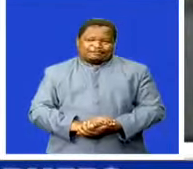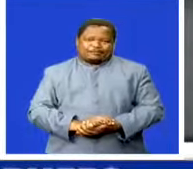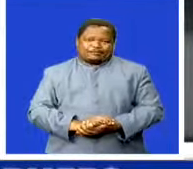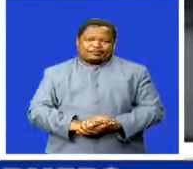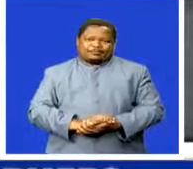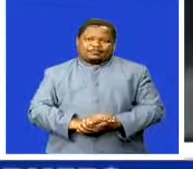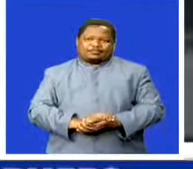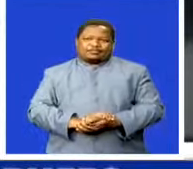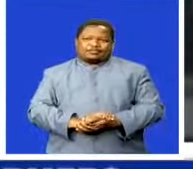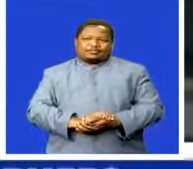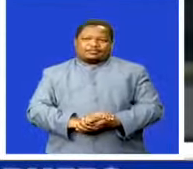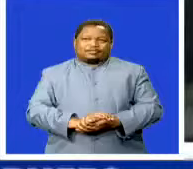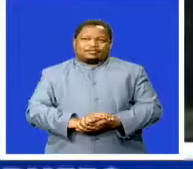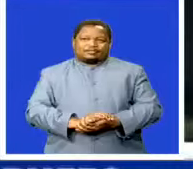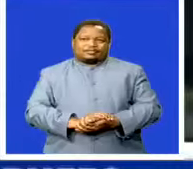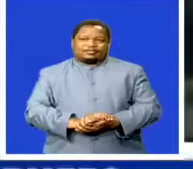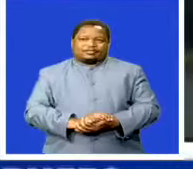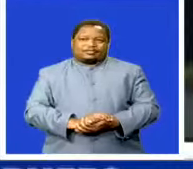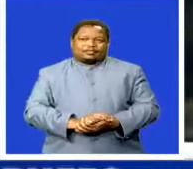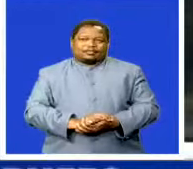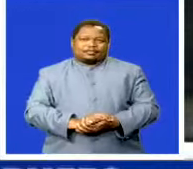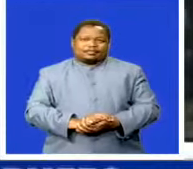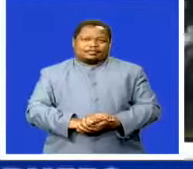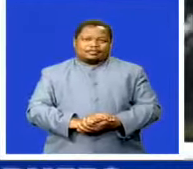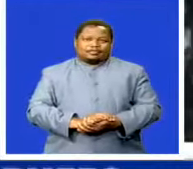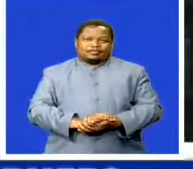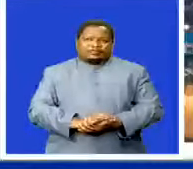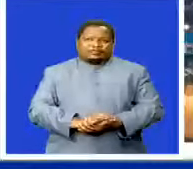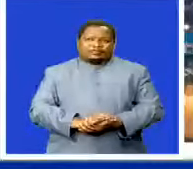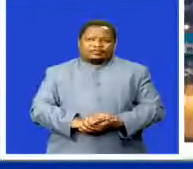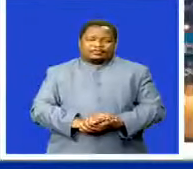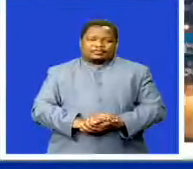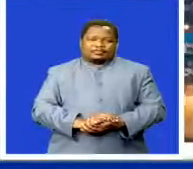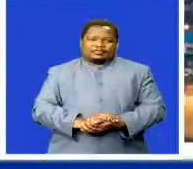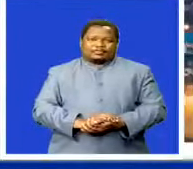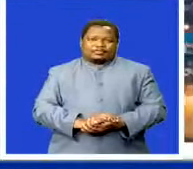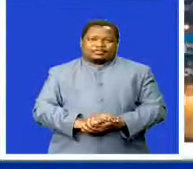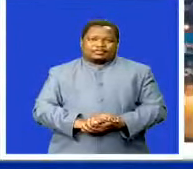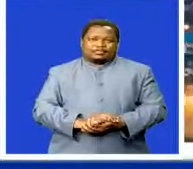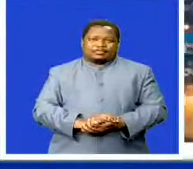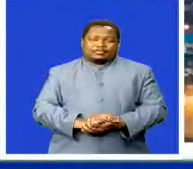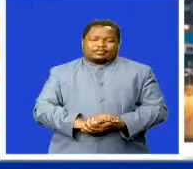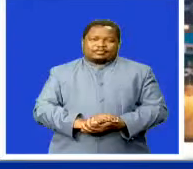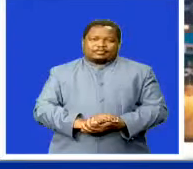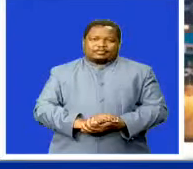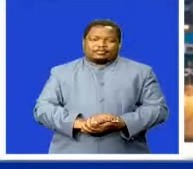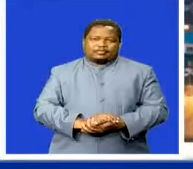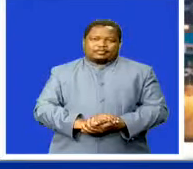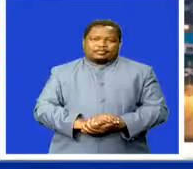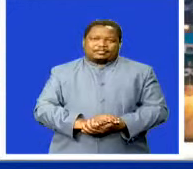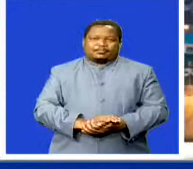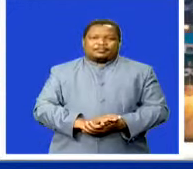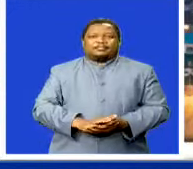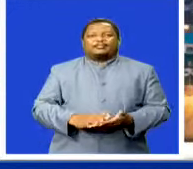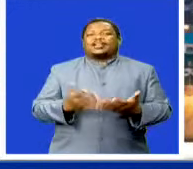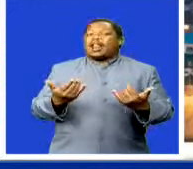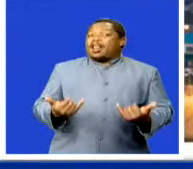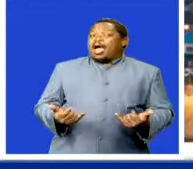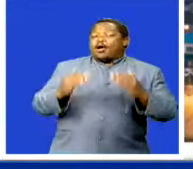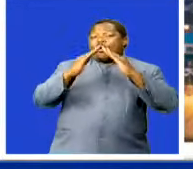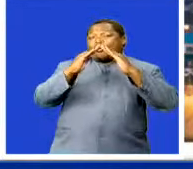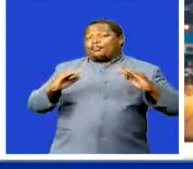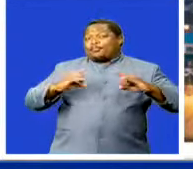ana Temalangeni Dlamini enfonjeni. Masotla mahle kulesikhathi manje sithabuka nangombiko lophuma etiko